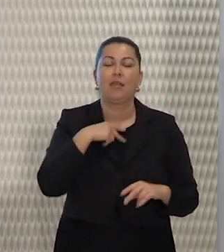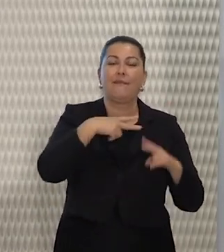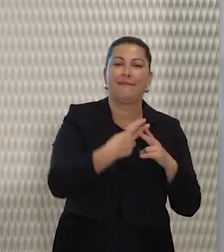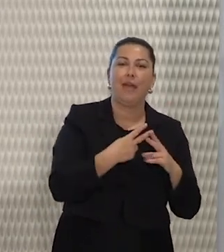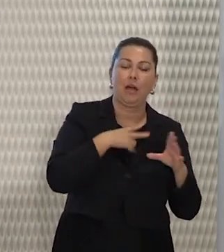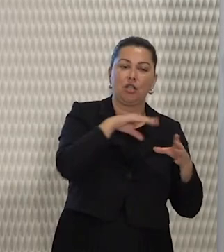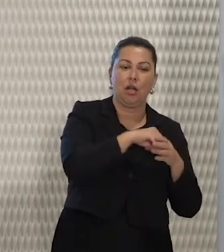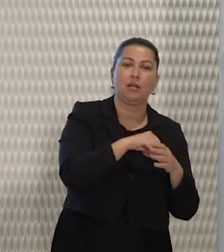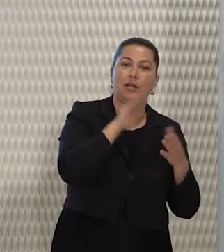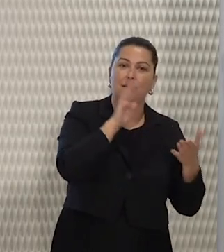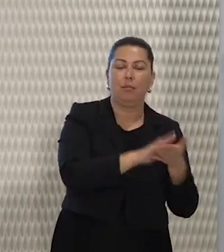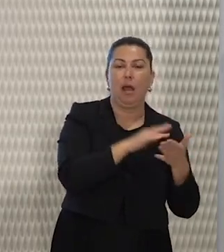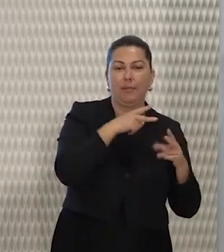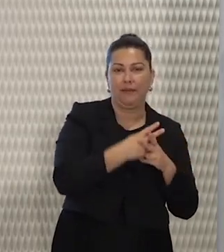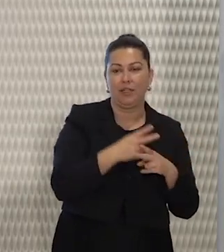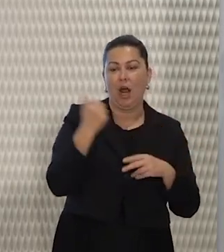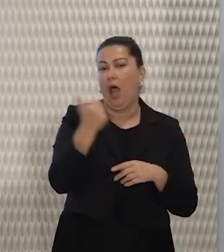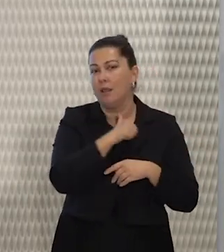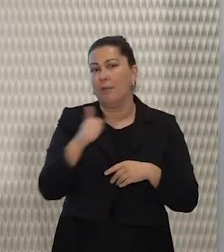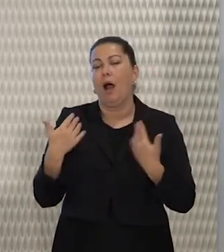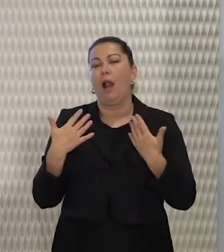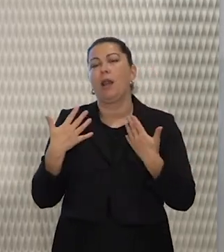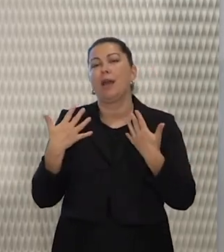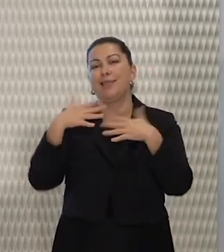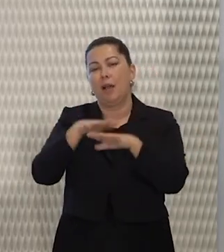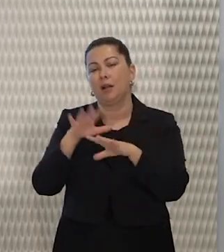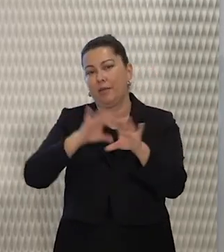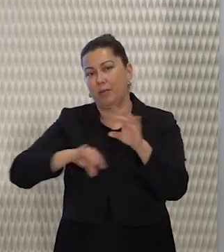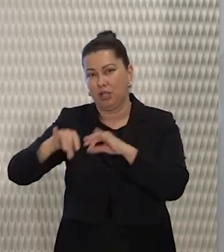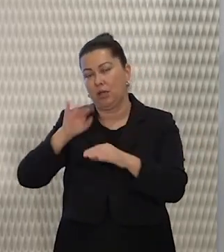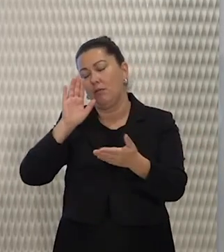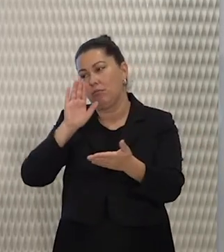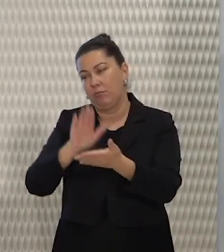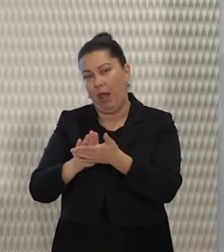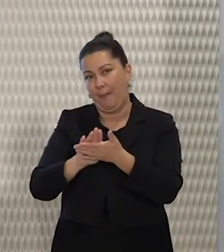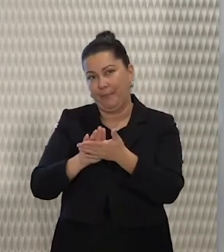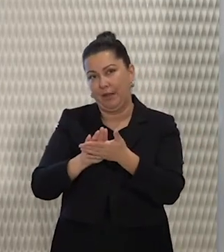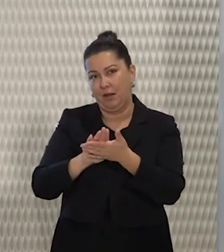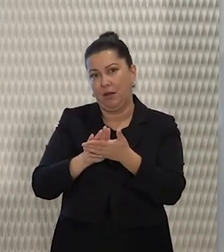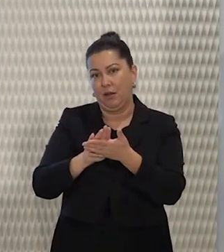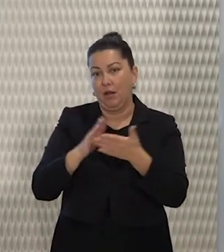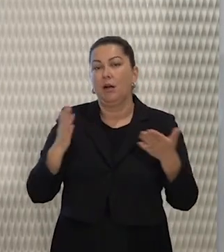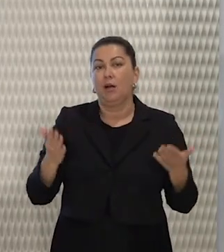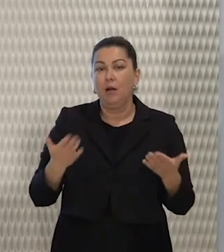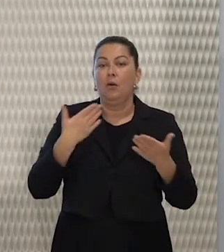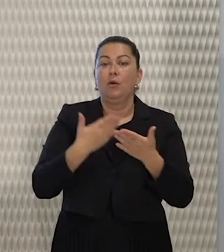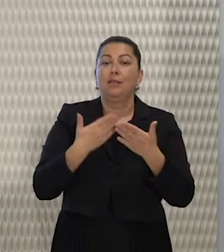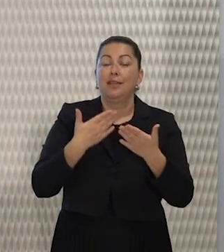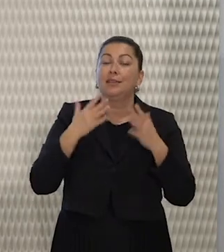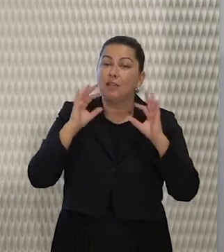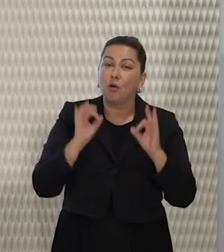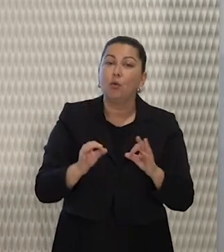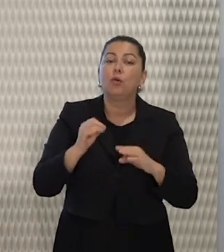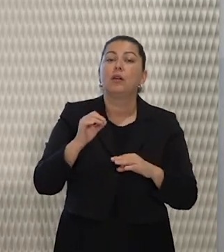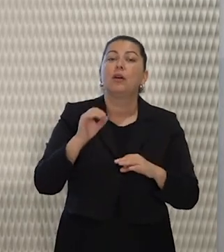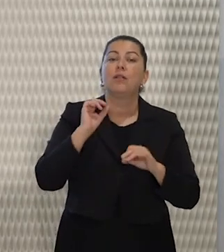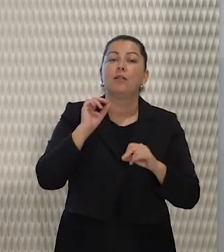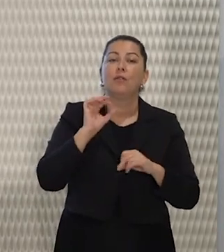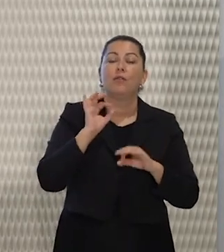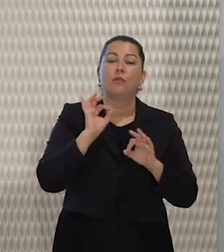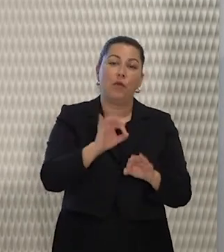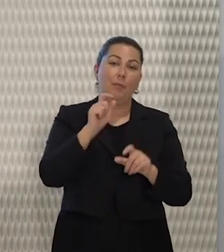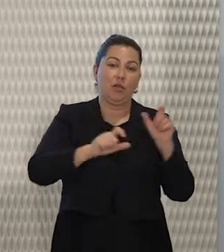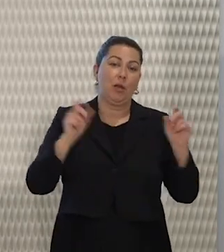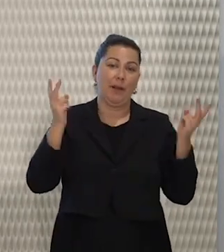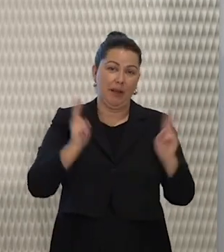bist, bist du in der Werkstatt. Wenn du einmal in der integrativen Beschäftigung bist, bist du in der integrativen Beschäftigung. Und das ist gut für Menschen mit